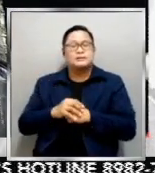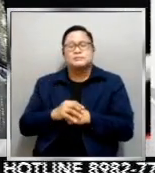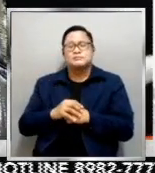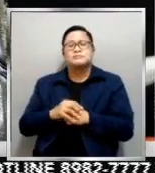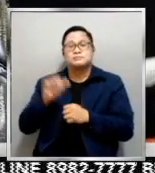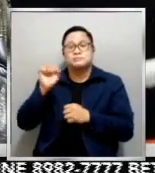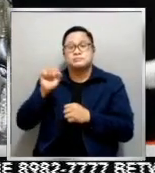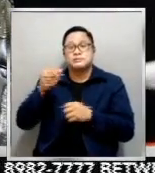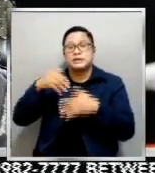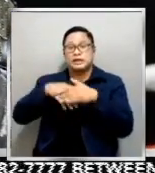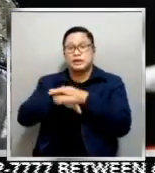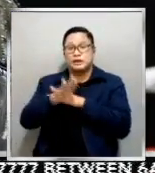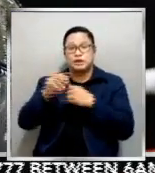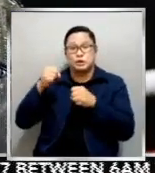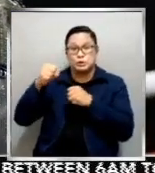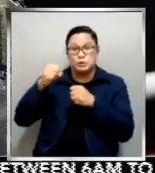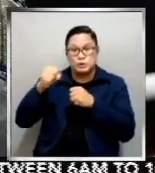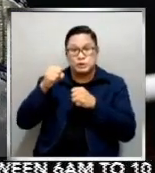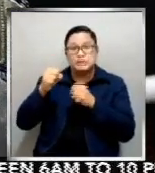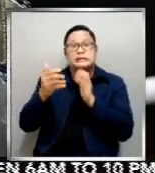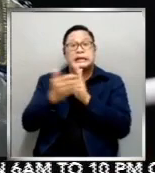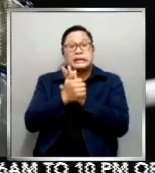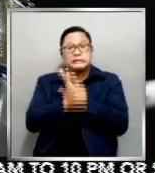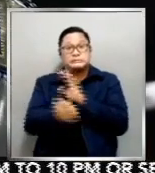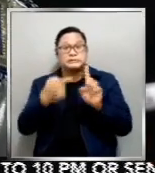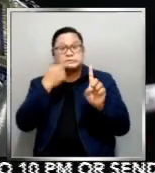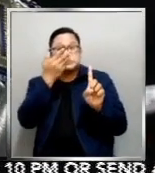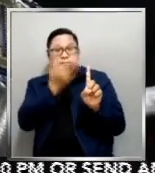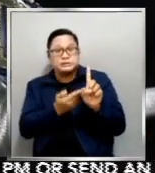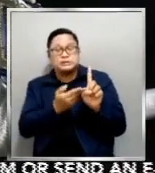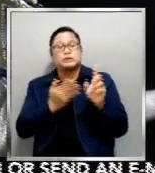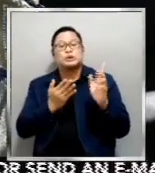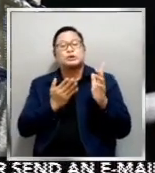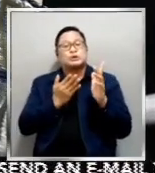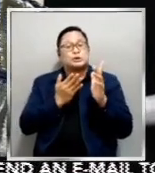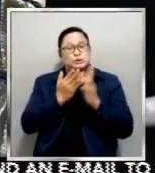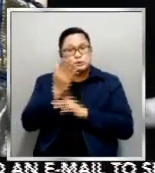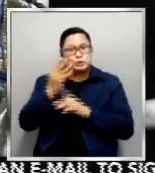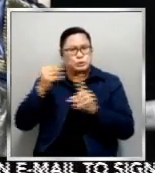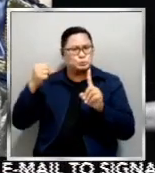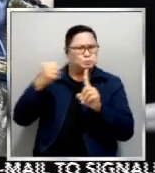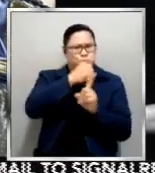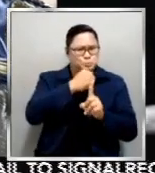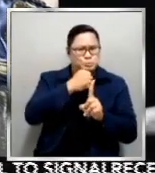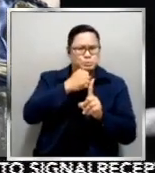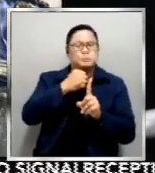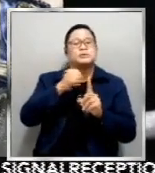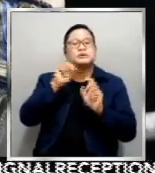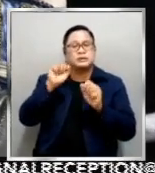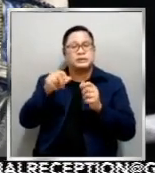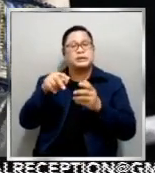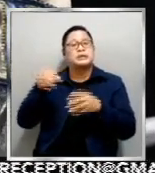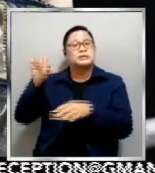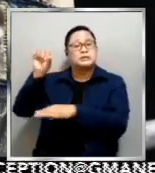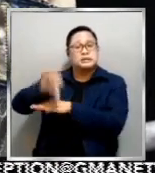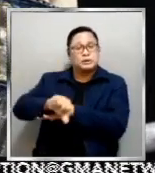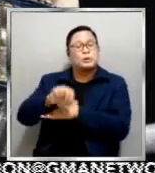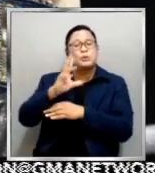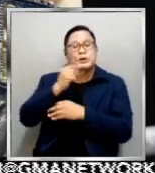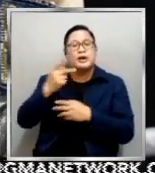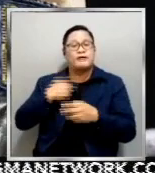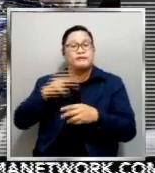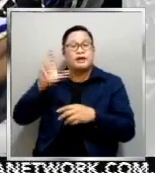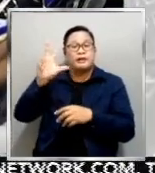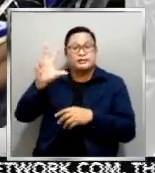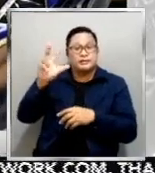at ayon sa mga eksperto ay tanging sa pamamagitan lamang ng knockout niya matatalo si Lomachenko na may hawak ng 3 korona sa lightweight